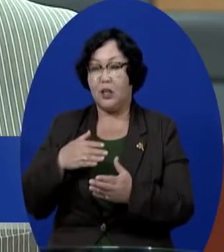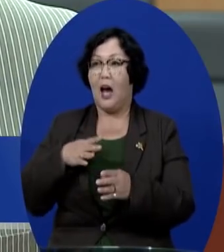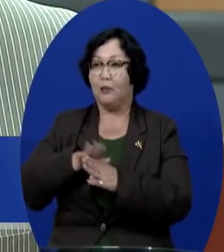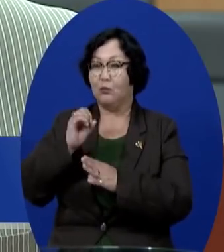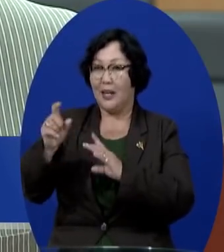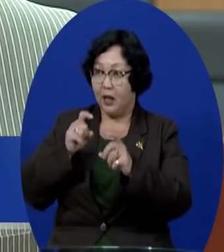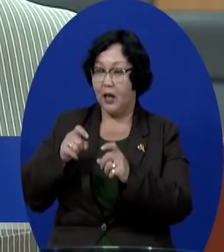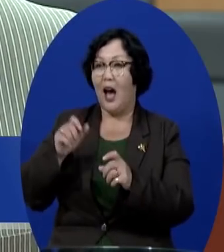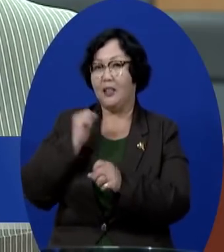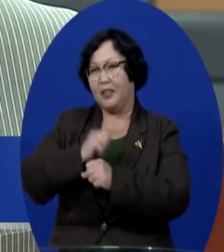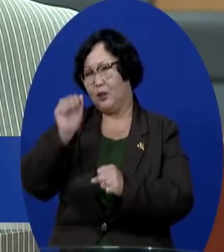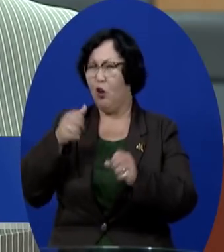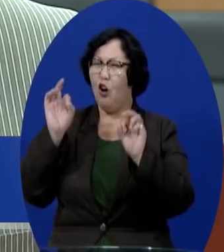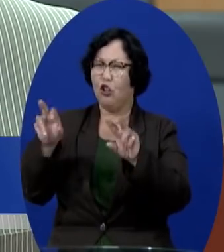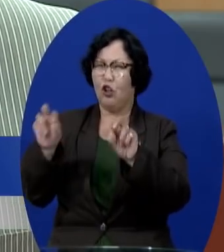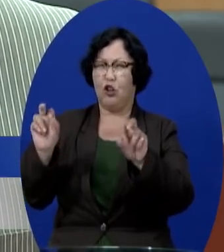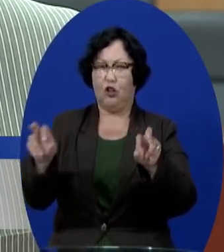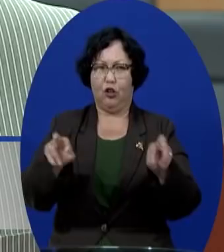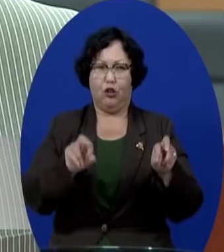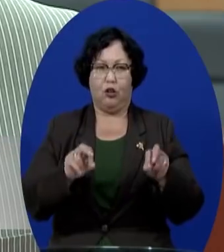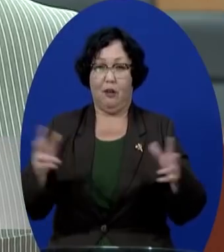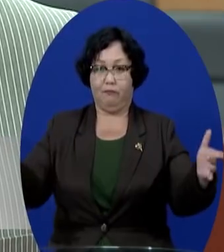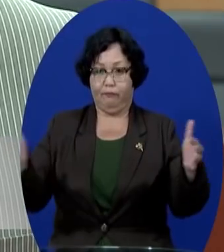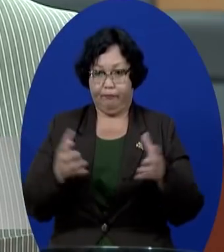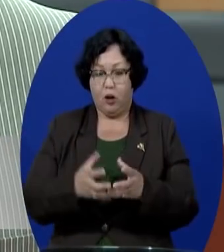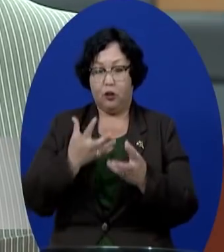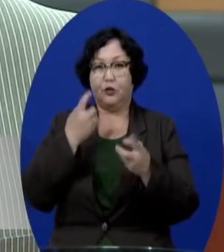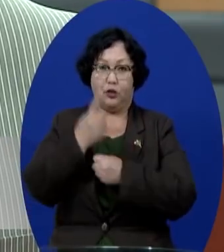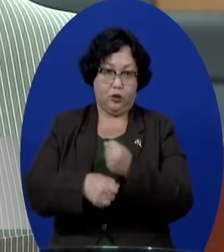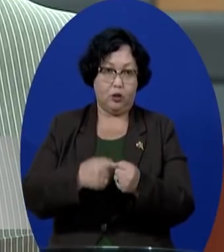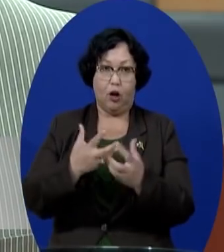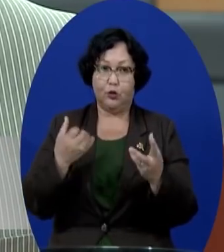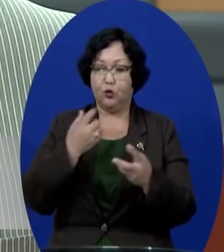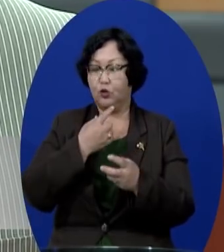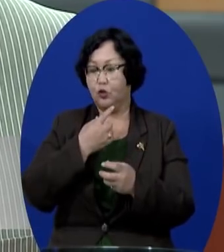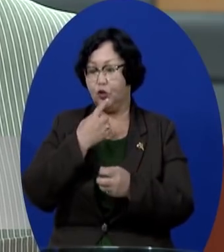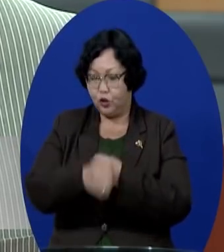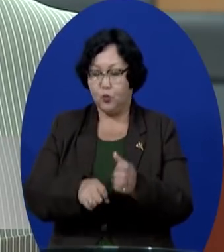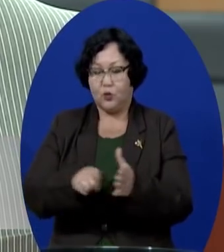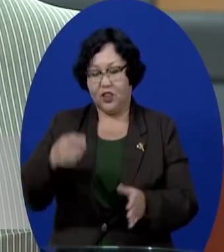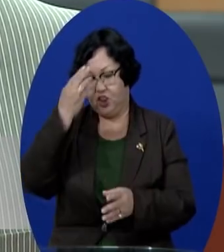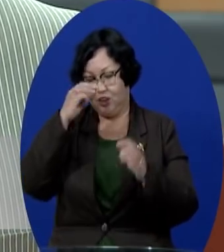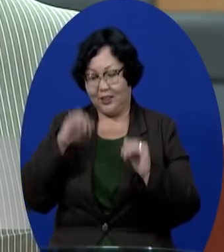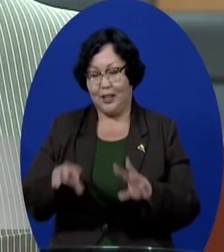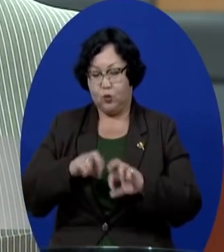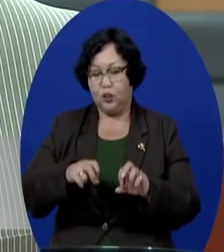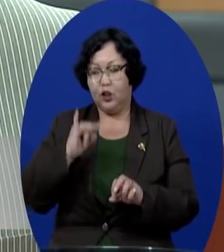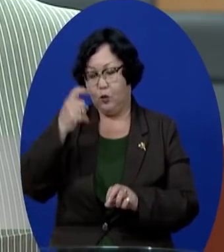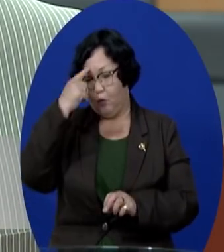энэ ажилд итгэвчтэй оролцож байгаа. За мөн олон жил Чингис хааны судлал их Монгол улсын судлаар